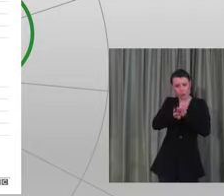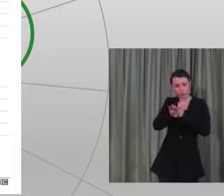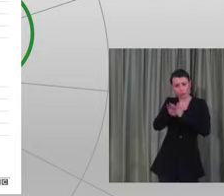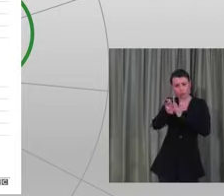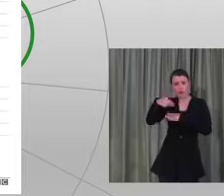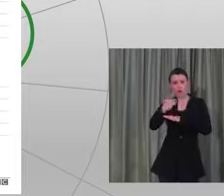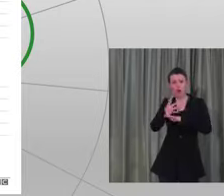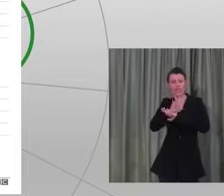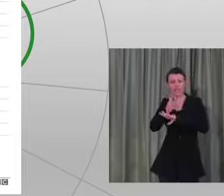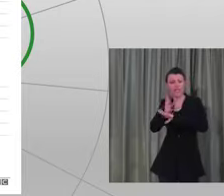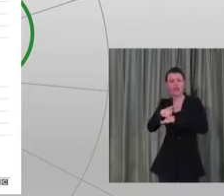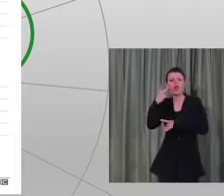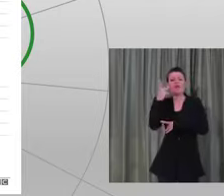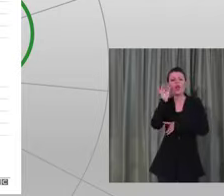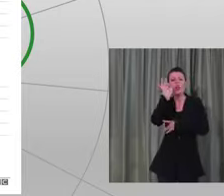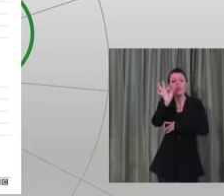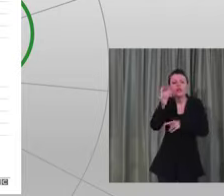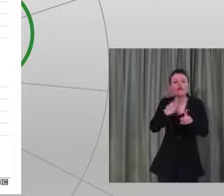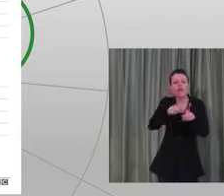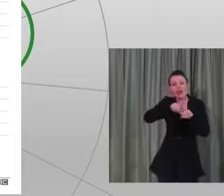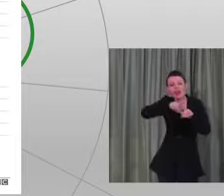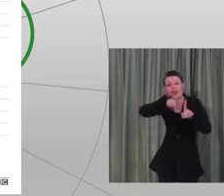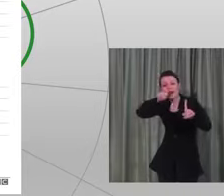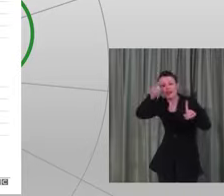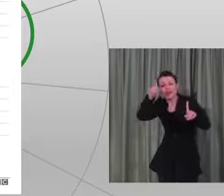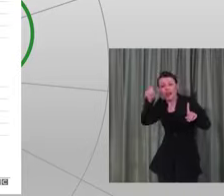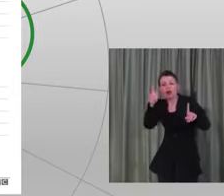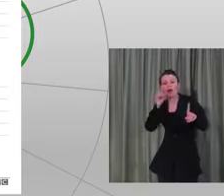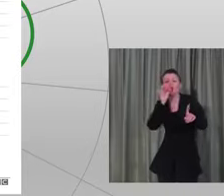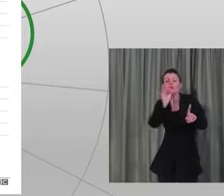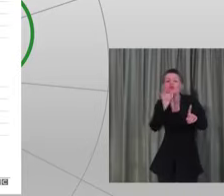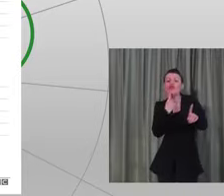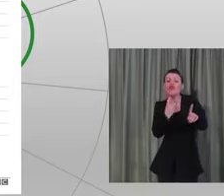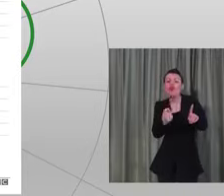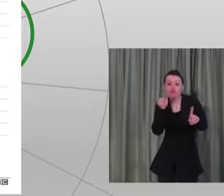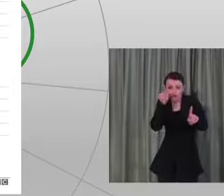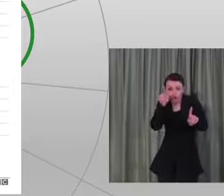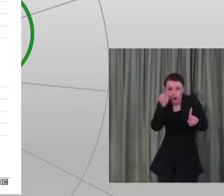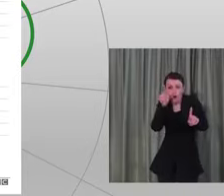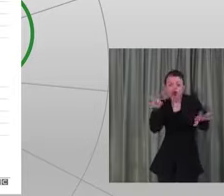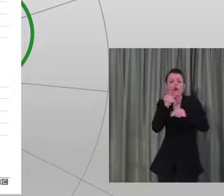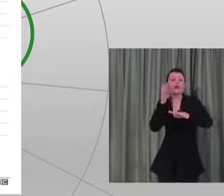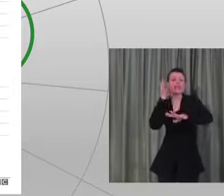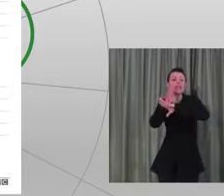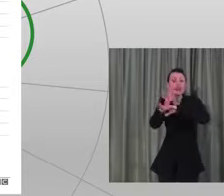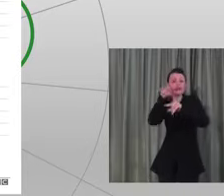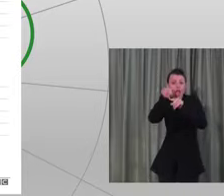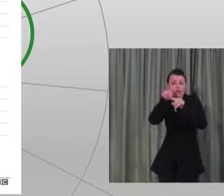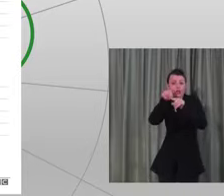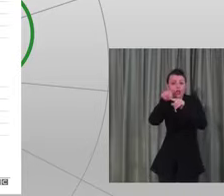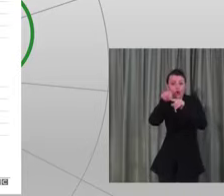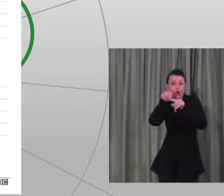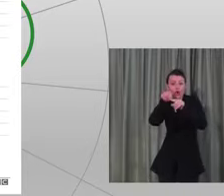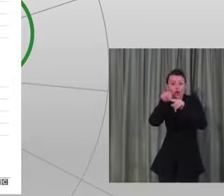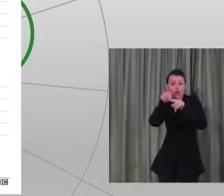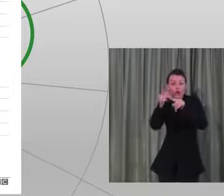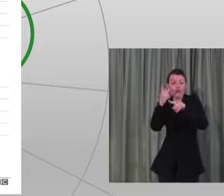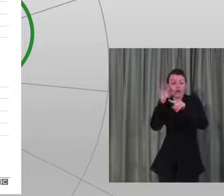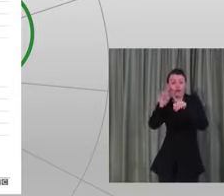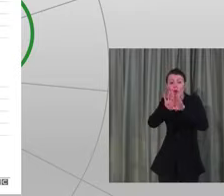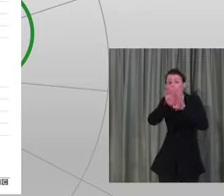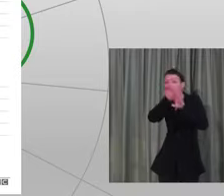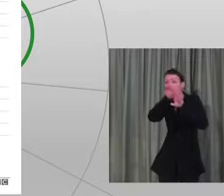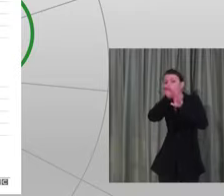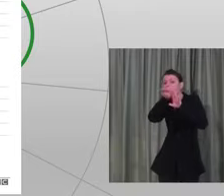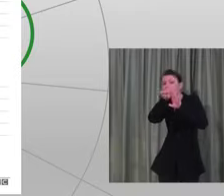indicati dal puntino rosso di fatto c'è stato un cambio esattamente in analogia come riportato nella curva della